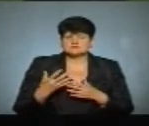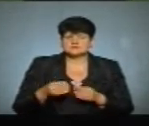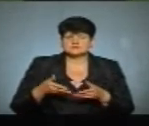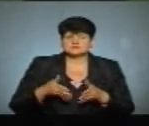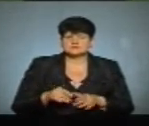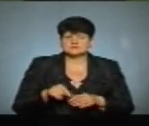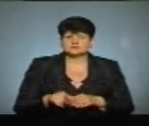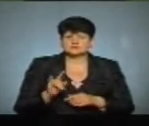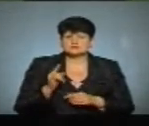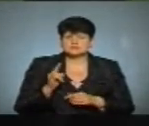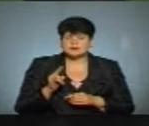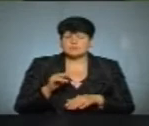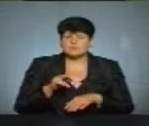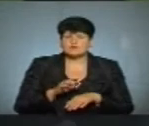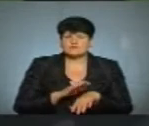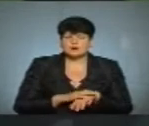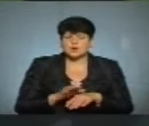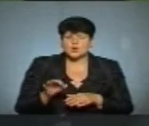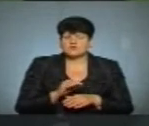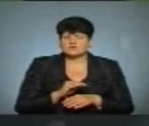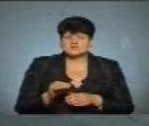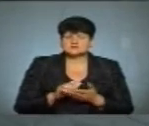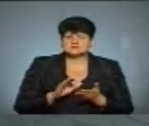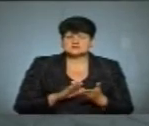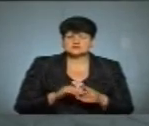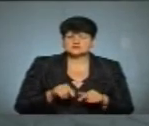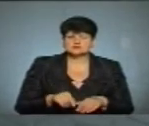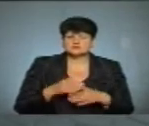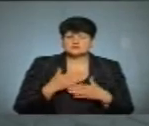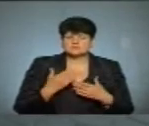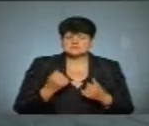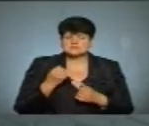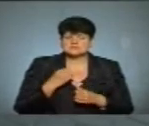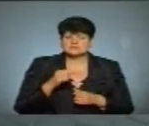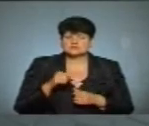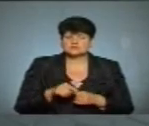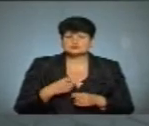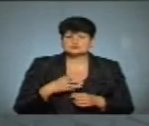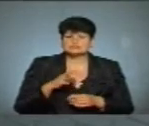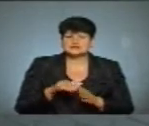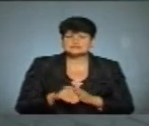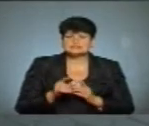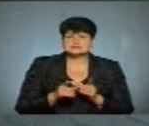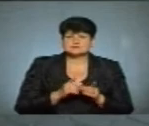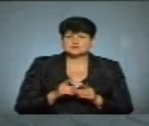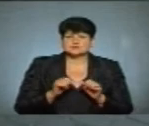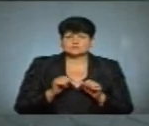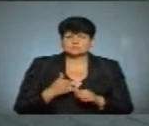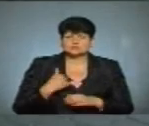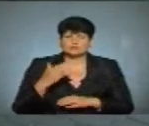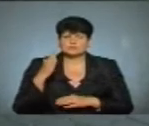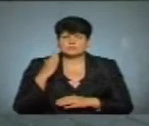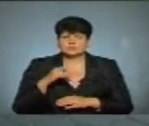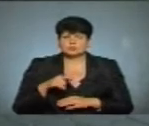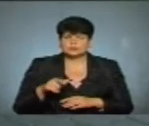тут дитину, але по факту офіційної реєстрації тут немає. Завдяки тому, що внесли такі зміни, що можна тепер проголосувати